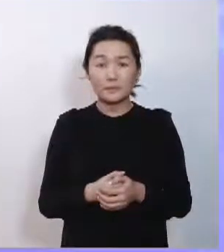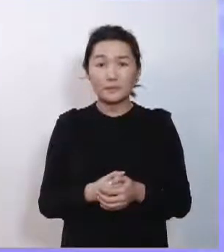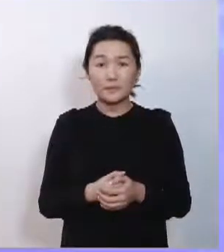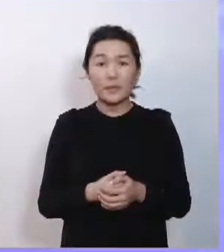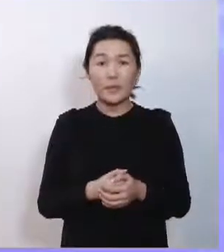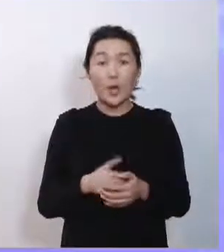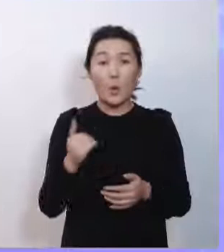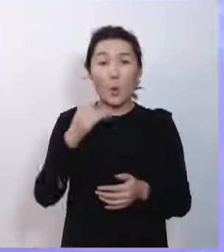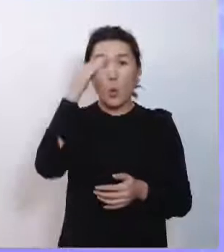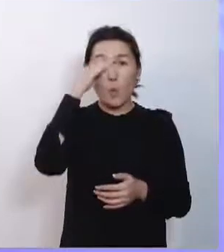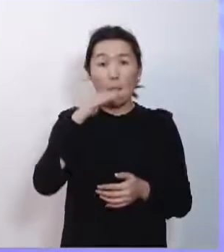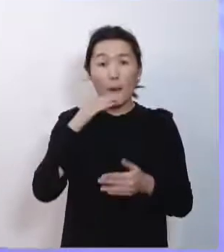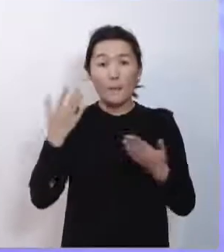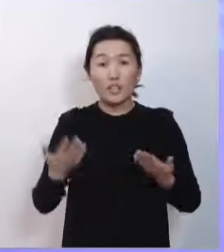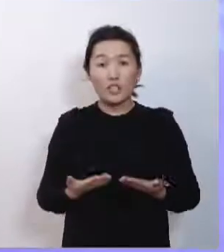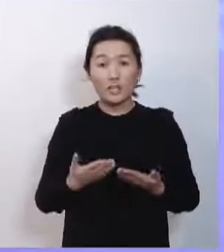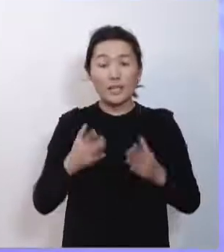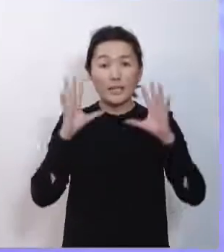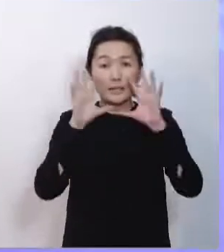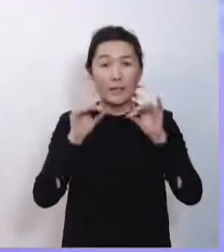У папы жили собаки.